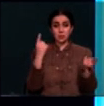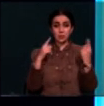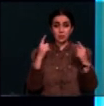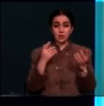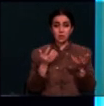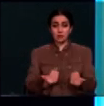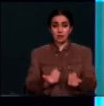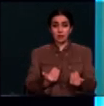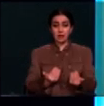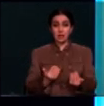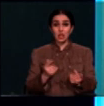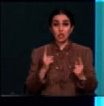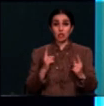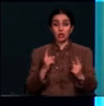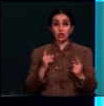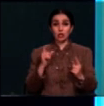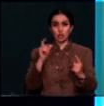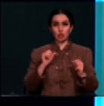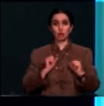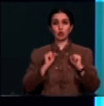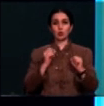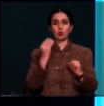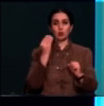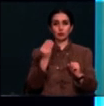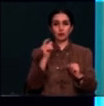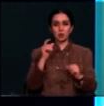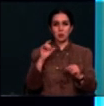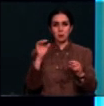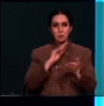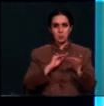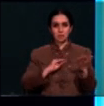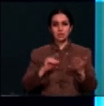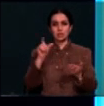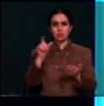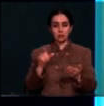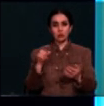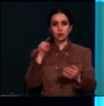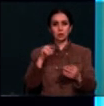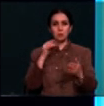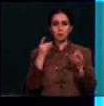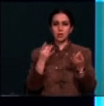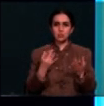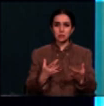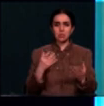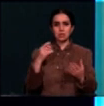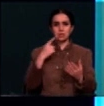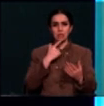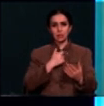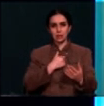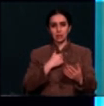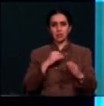взяты из жизни. Герои его произведений – это простые солдаты, простые крестьяне и их дети.